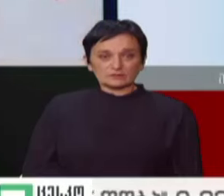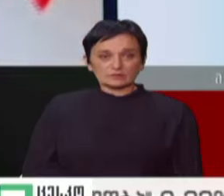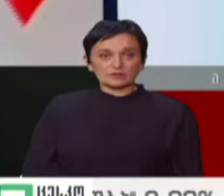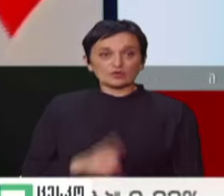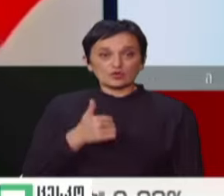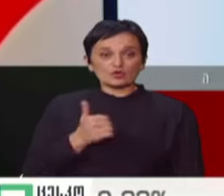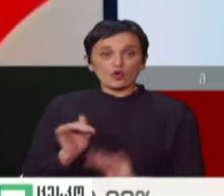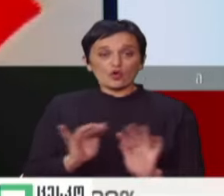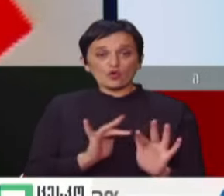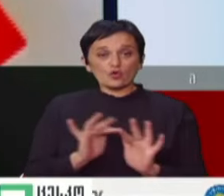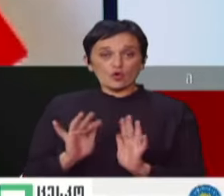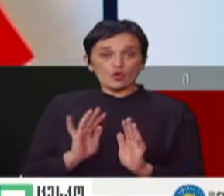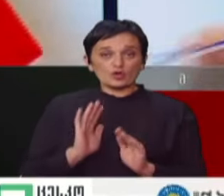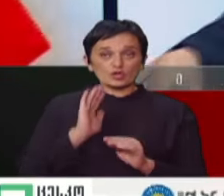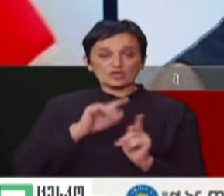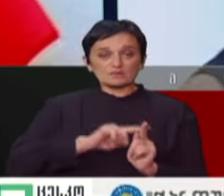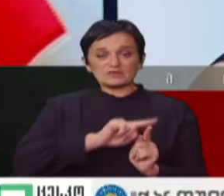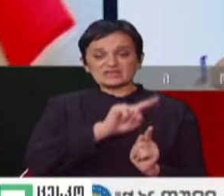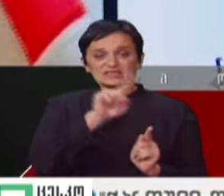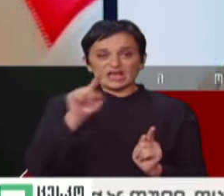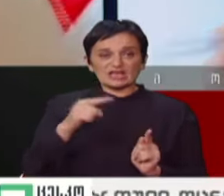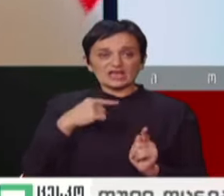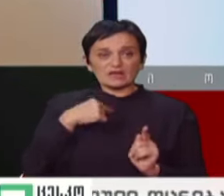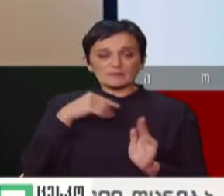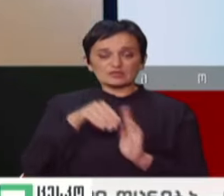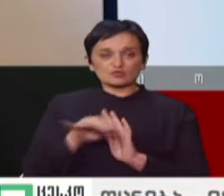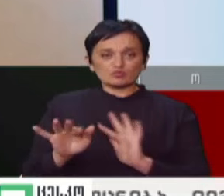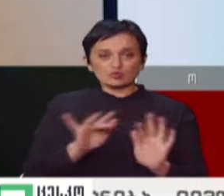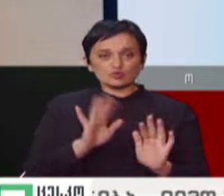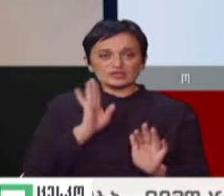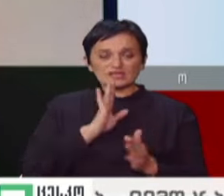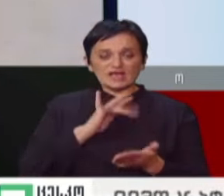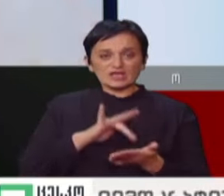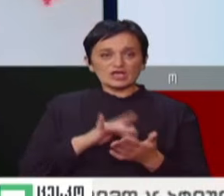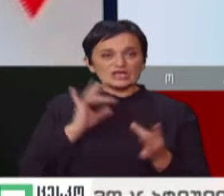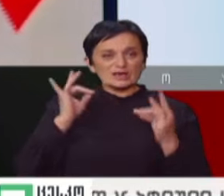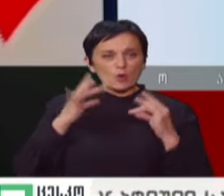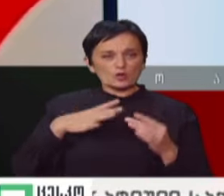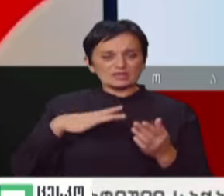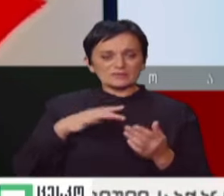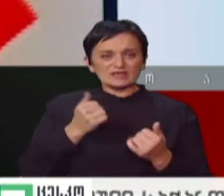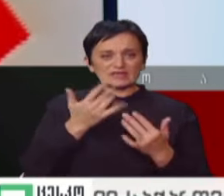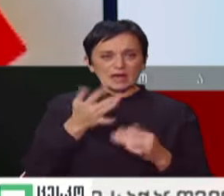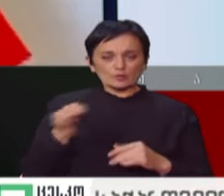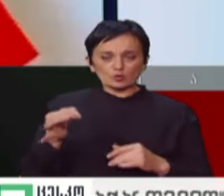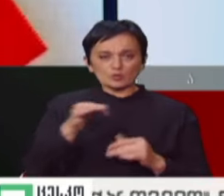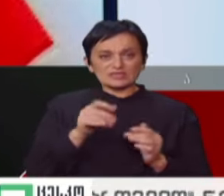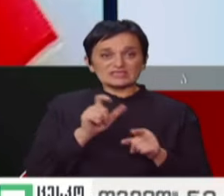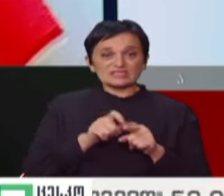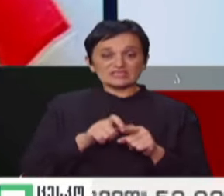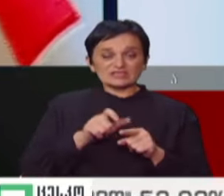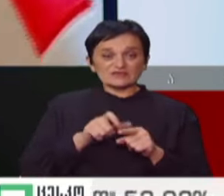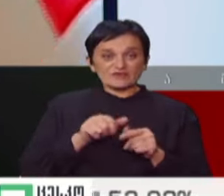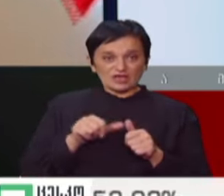Da, rogor mîndinare obdam teli dghis ganmavlobashi, khmis mitsemis protsesi dedakhalakshi khmauri qo Tbilisis randomime ubanshi sitqveris garda